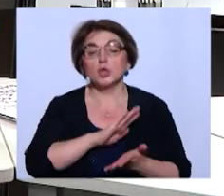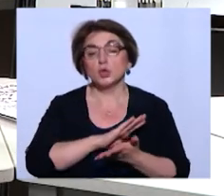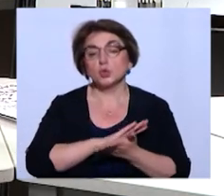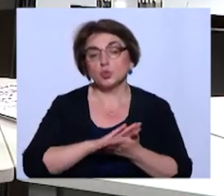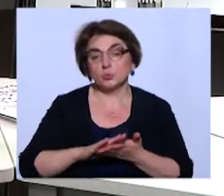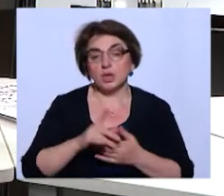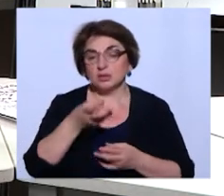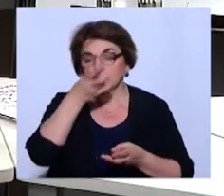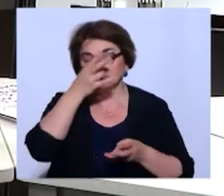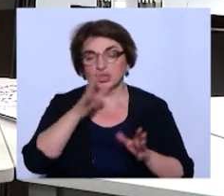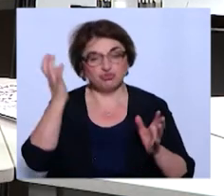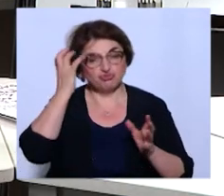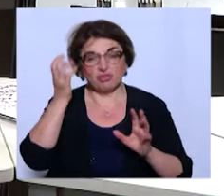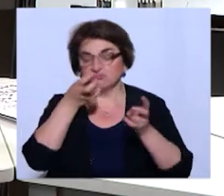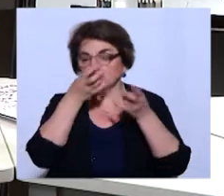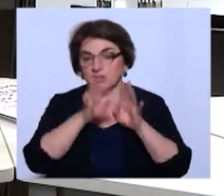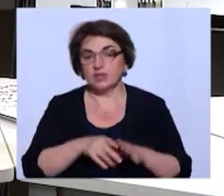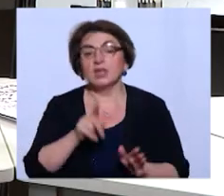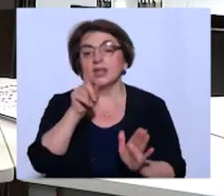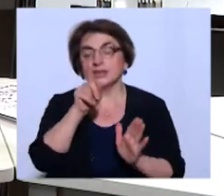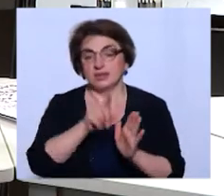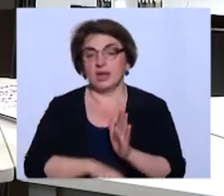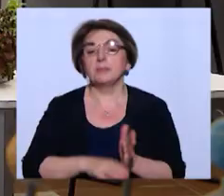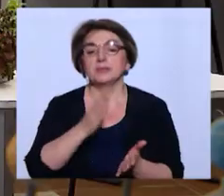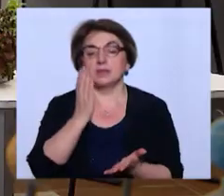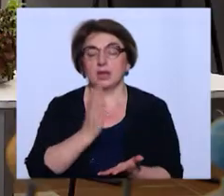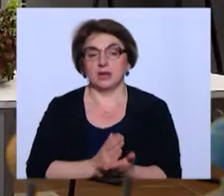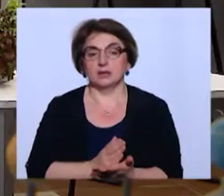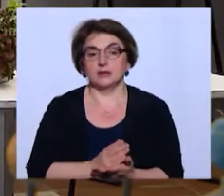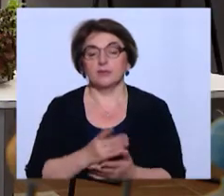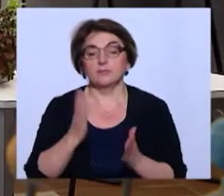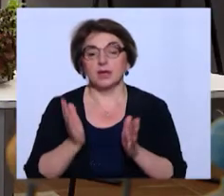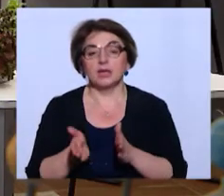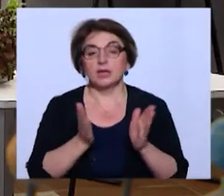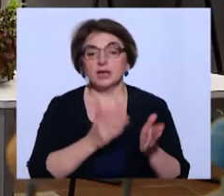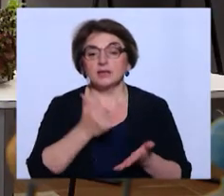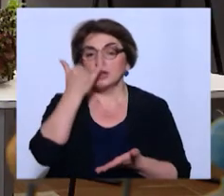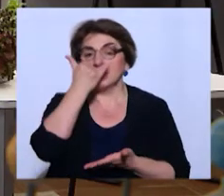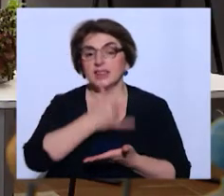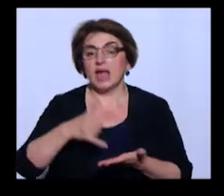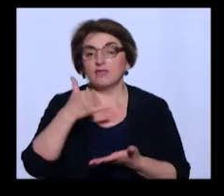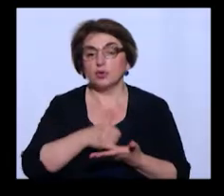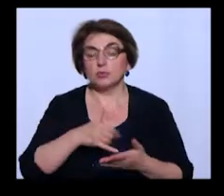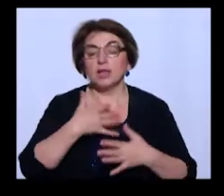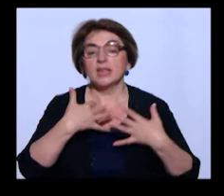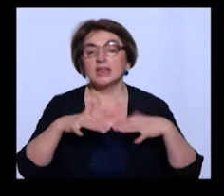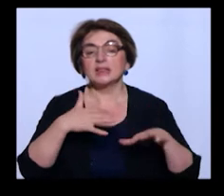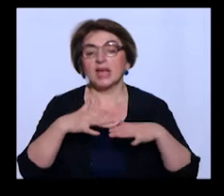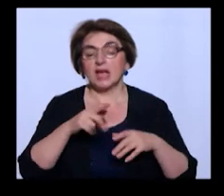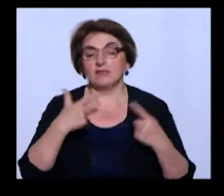სუფთა, არტოვებს ნაცარს და სიიაფითაც გამოირჩევა. გადავიდეთ ნავთობზე, თხევად